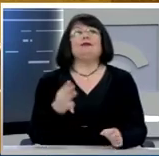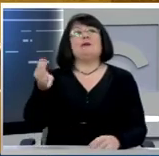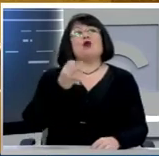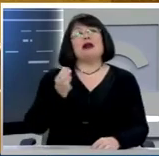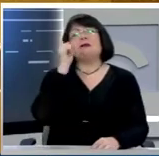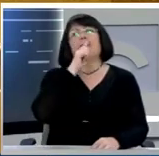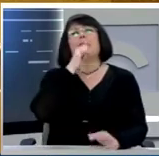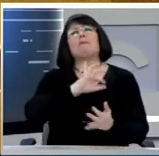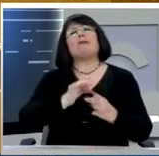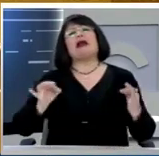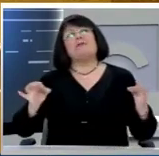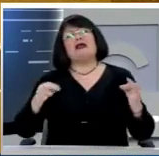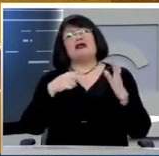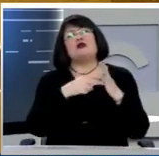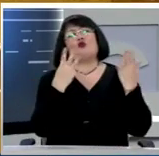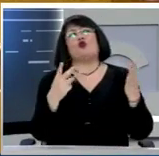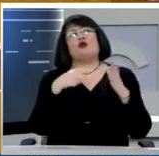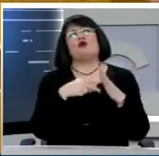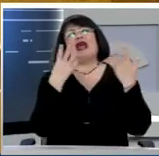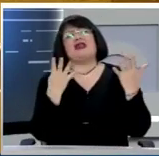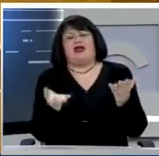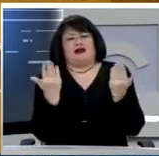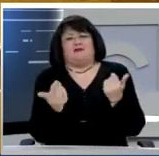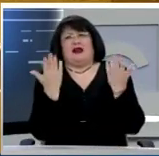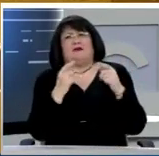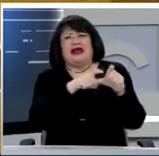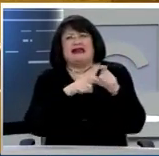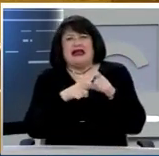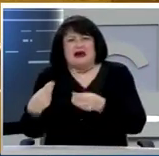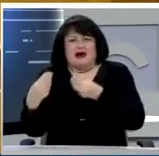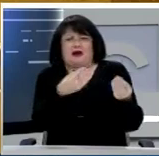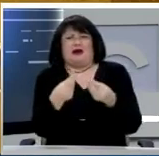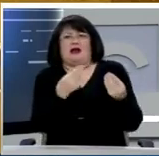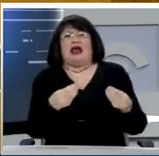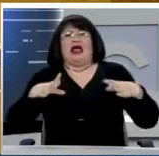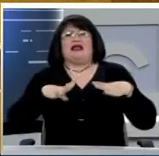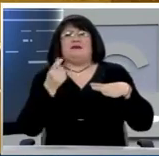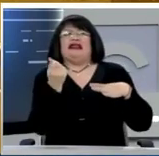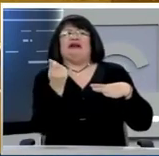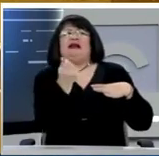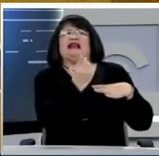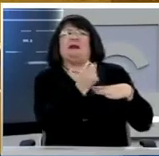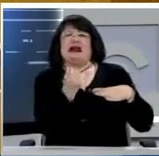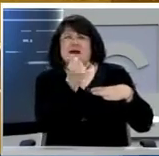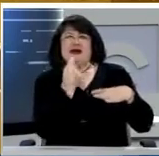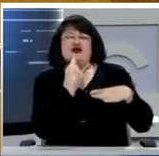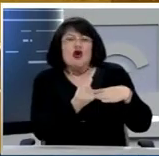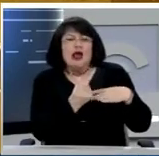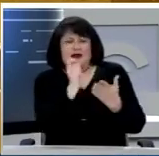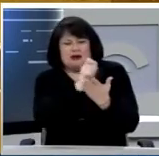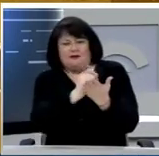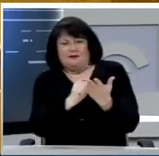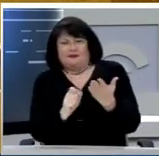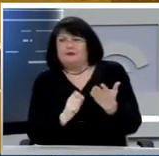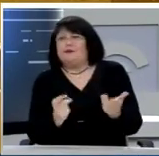το παραμύθι μέχρι το 8-9. Δεν υπήρχε τέτοιο πράγμα. Οι εταιρείες σας φέρναν τις τιμές. Στα πορίσματα περιγράφεται αυτό.